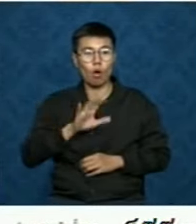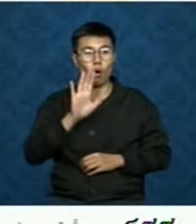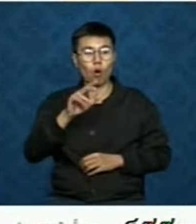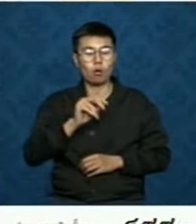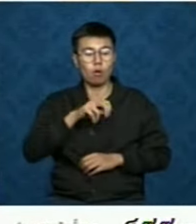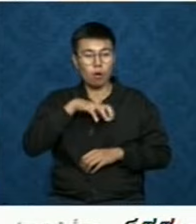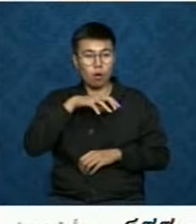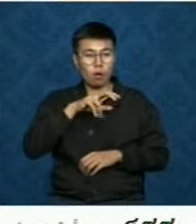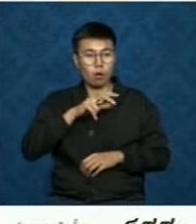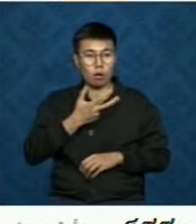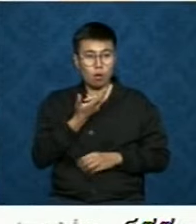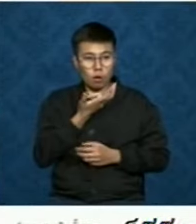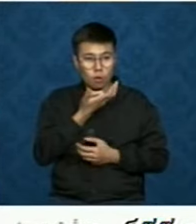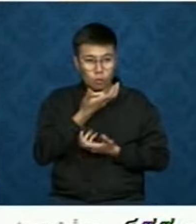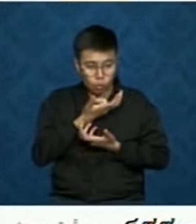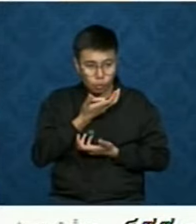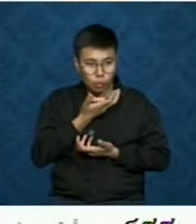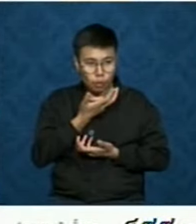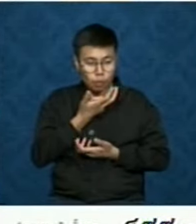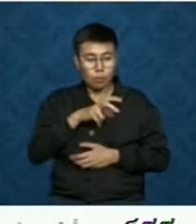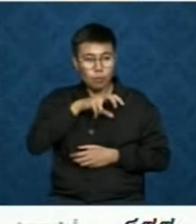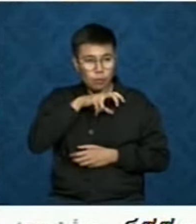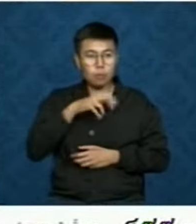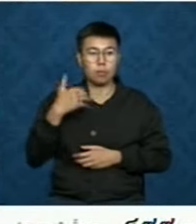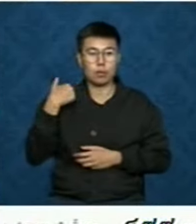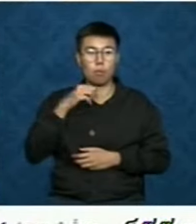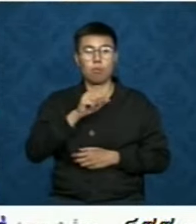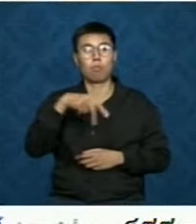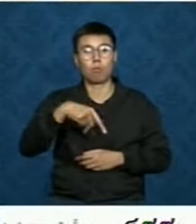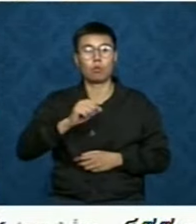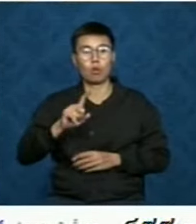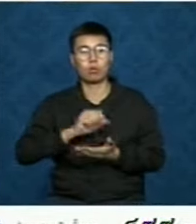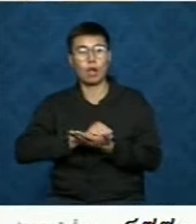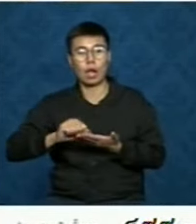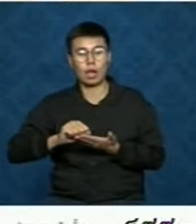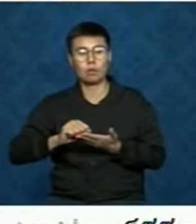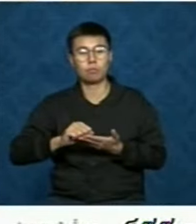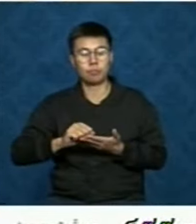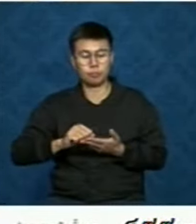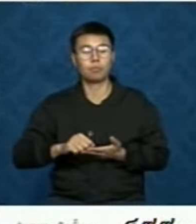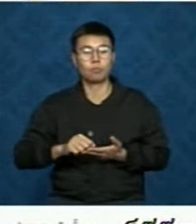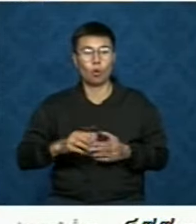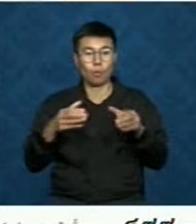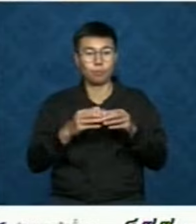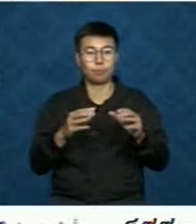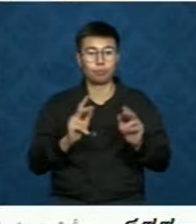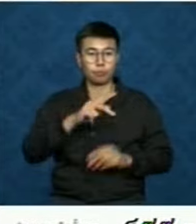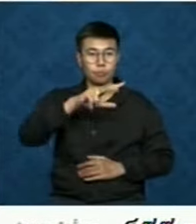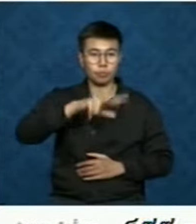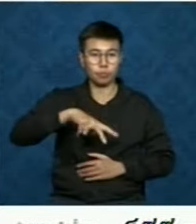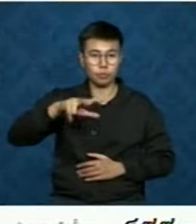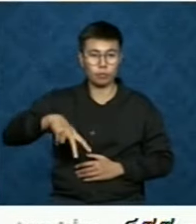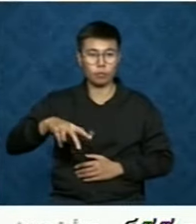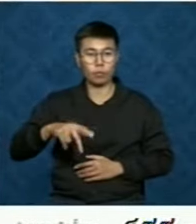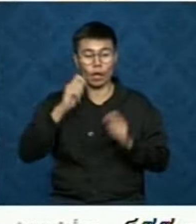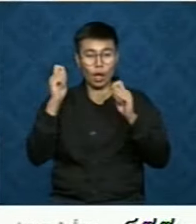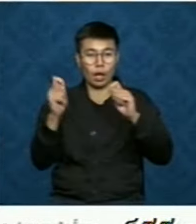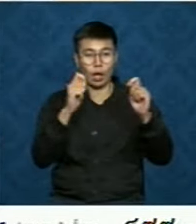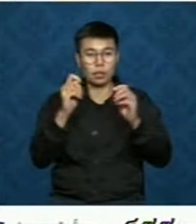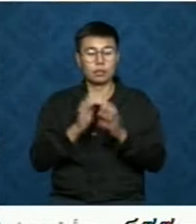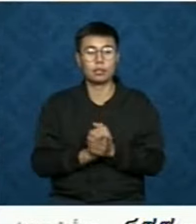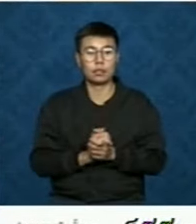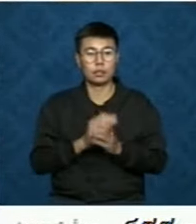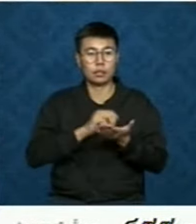พรบอากาศสะอาดเพื่อประชาชนพ.ศร่างของพรรคเพื่อไทยครับเรียกเรียกว่าอากาศสะอาดเพื่อสิทธิ